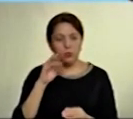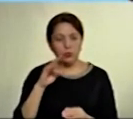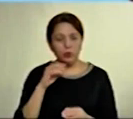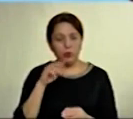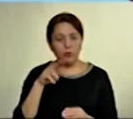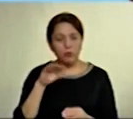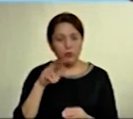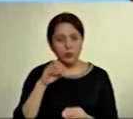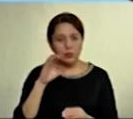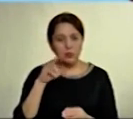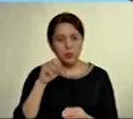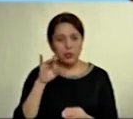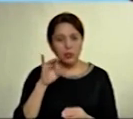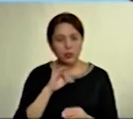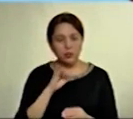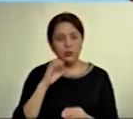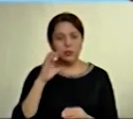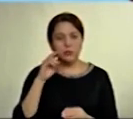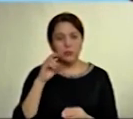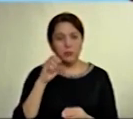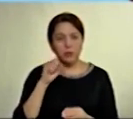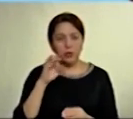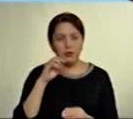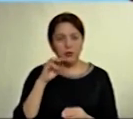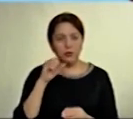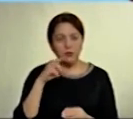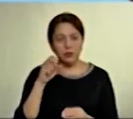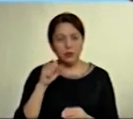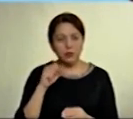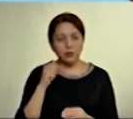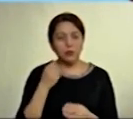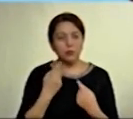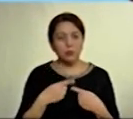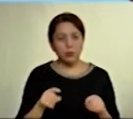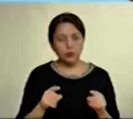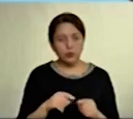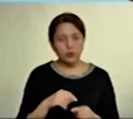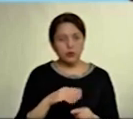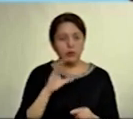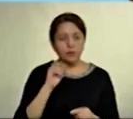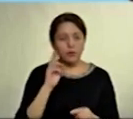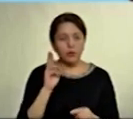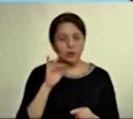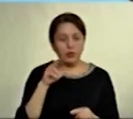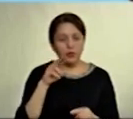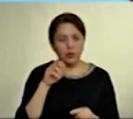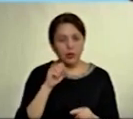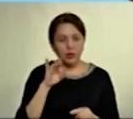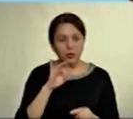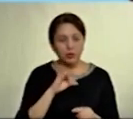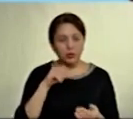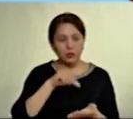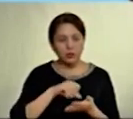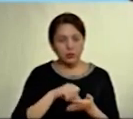tashqari bo'lgan boshqa Yunon polislarini vakillari qatnashgan Korinf demak,